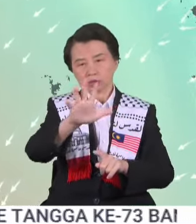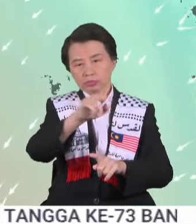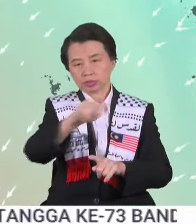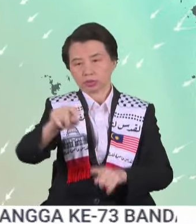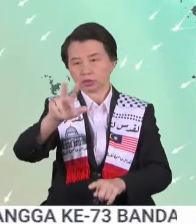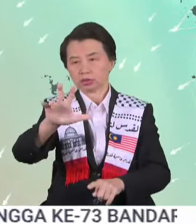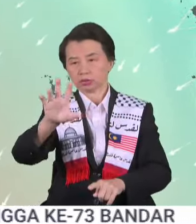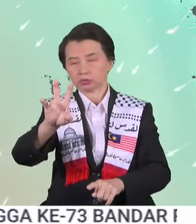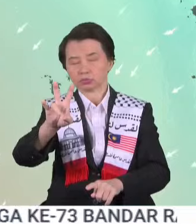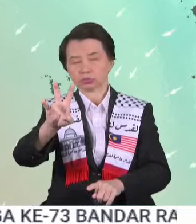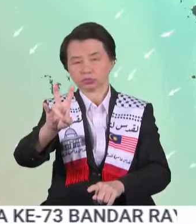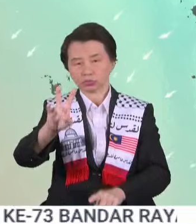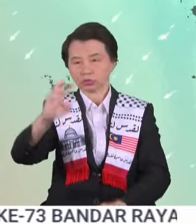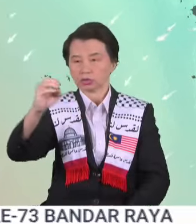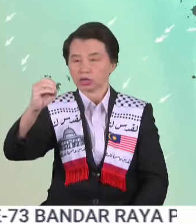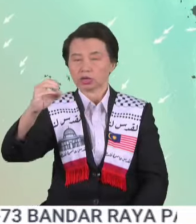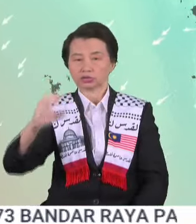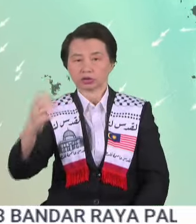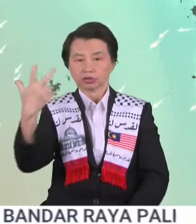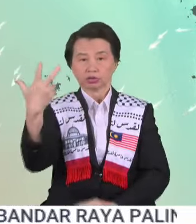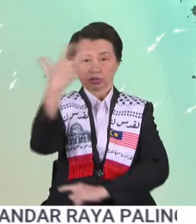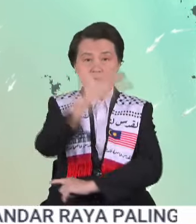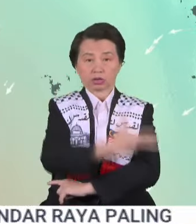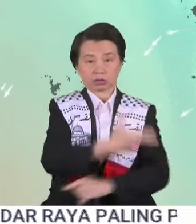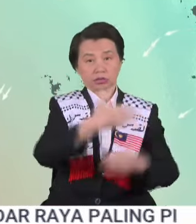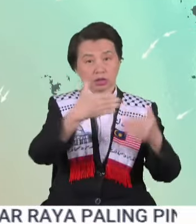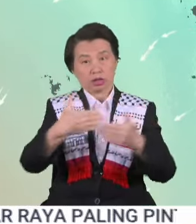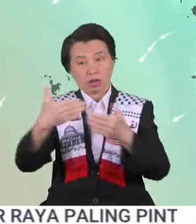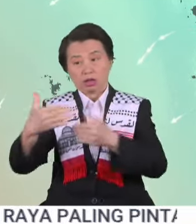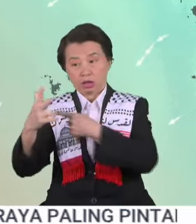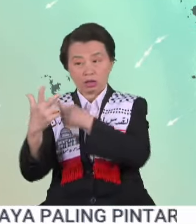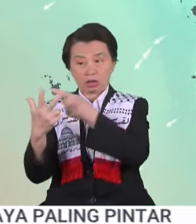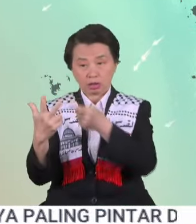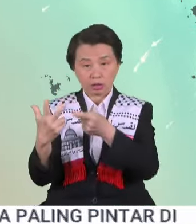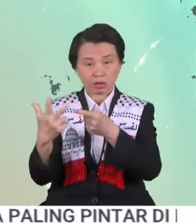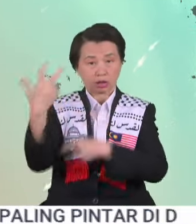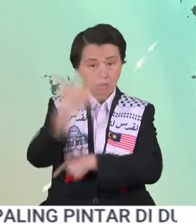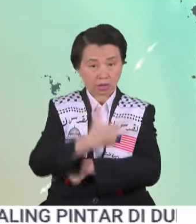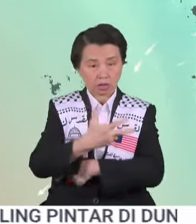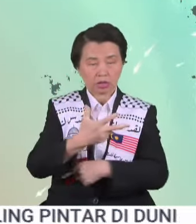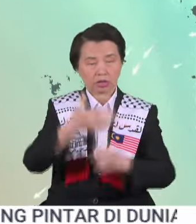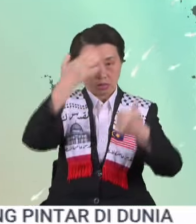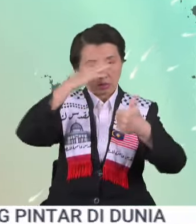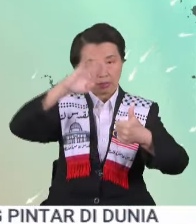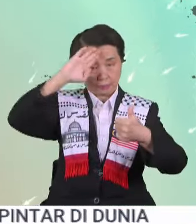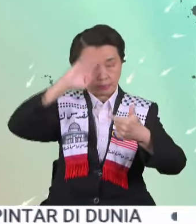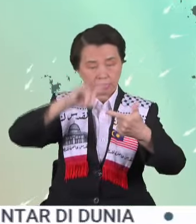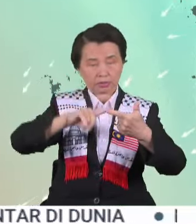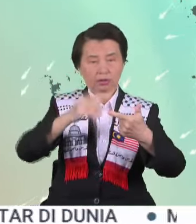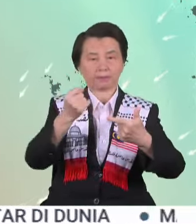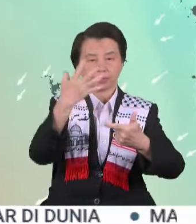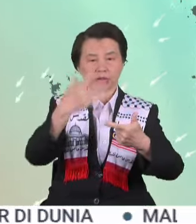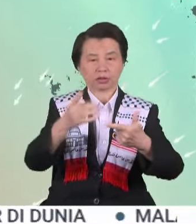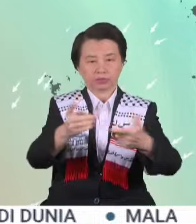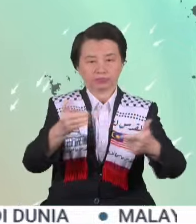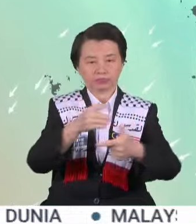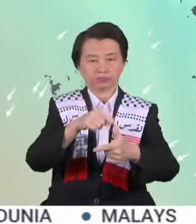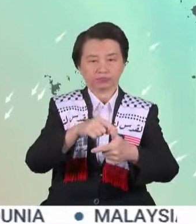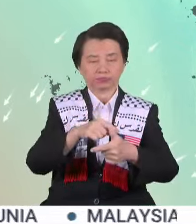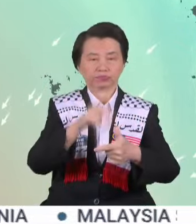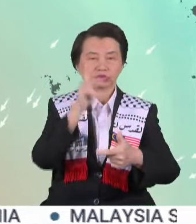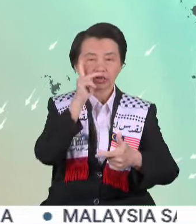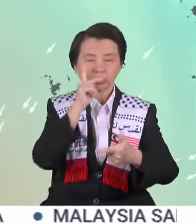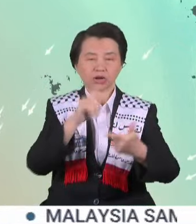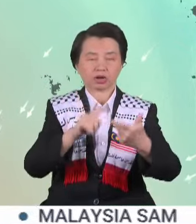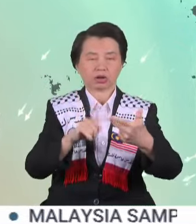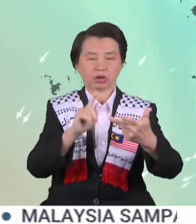ke 37 darjah Celsius untuk 3 hari berturut-turut, iaitu bagi di kawasan negeri Perlis, di kebanyakan daerah di Kedah